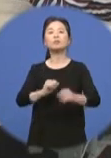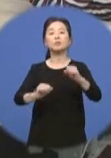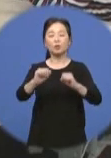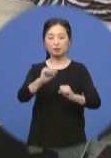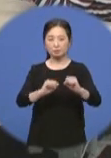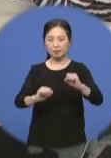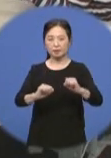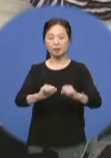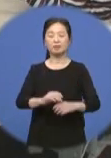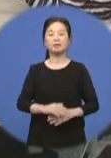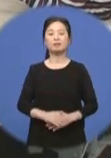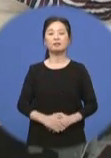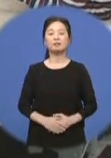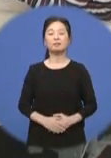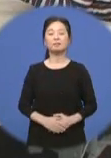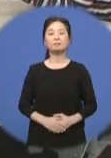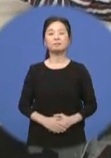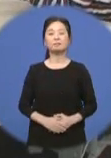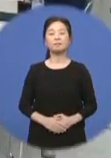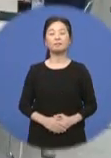介。